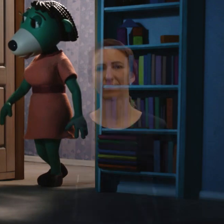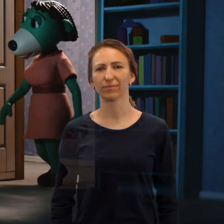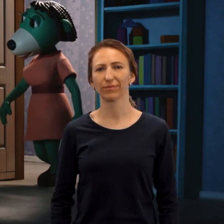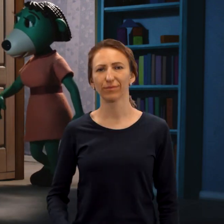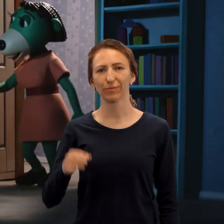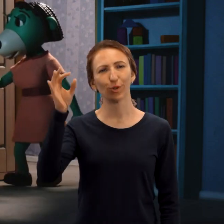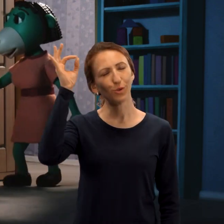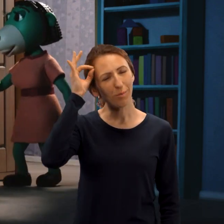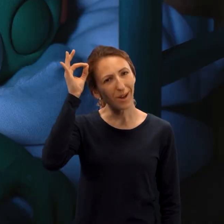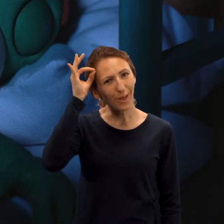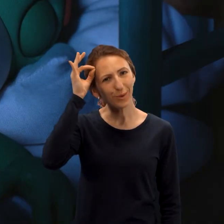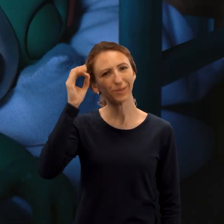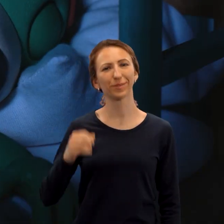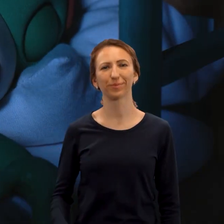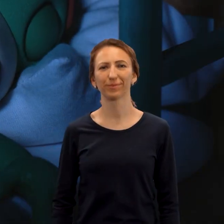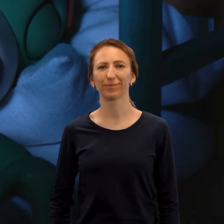Dobranoc